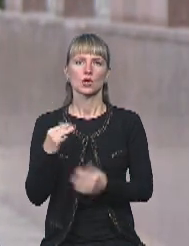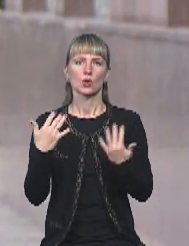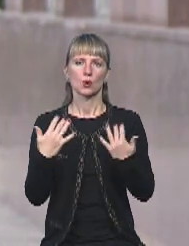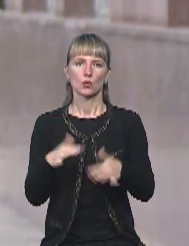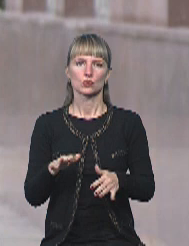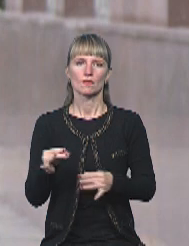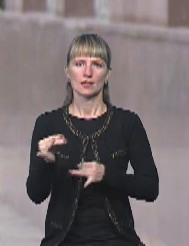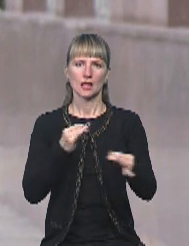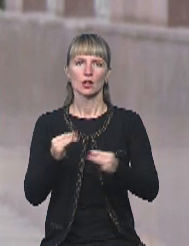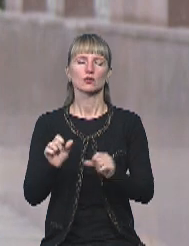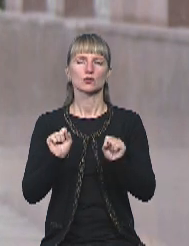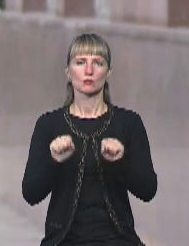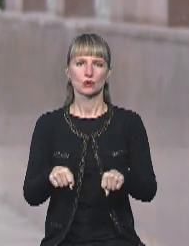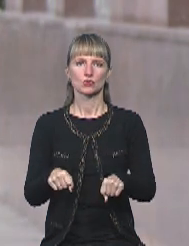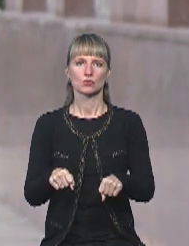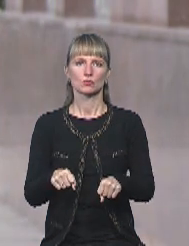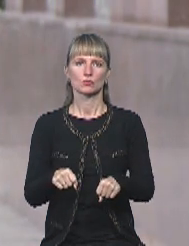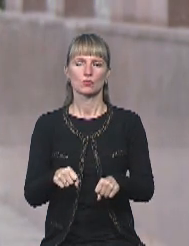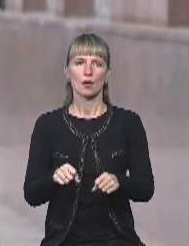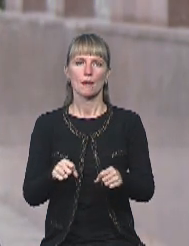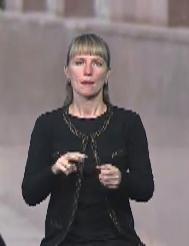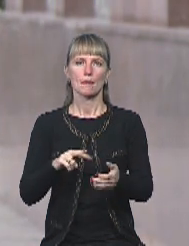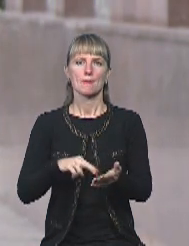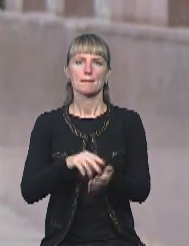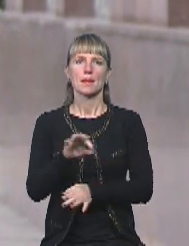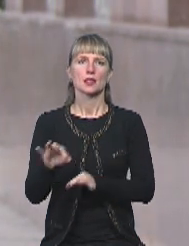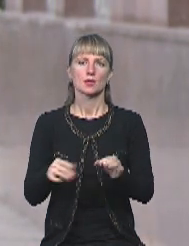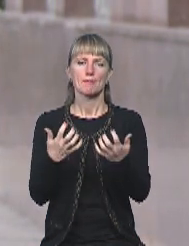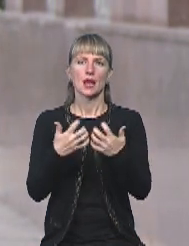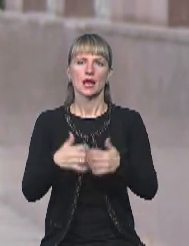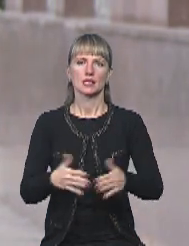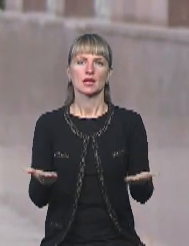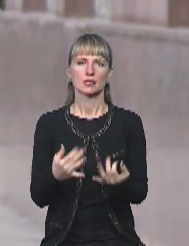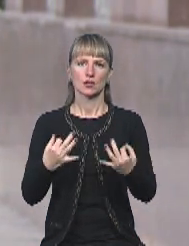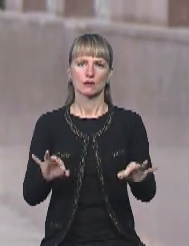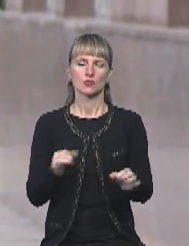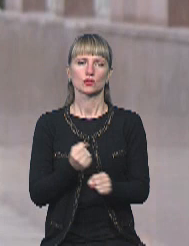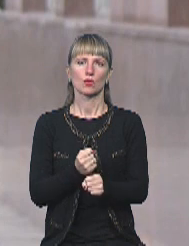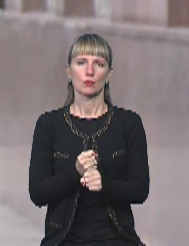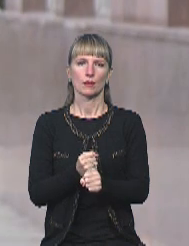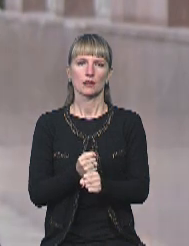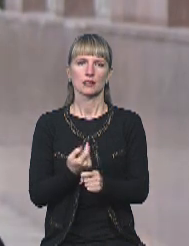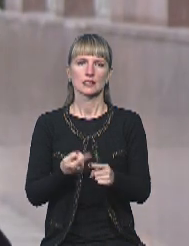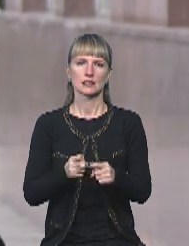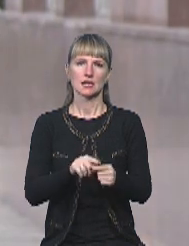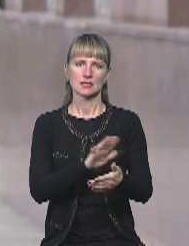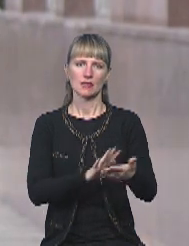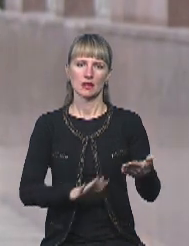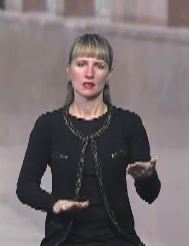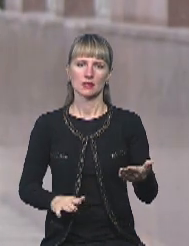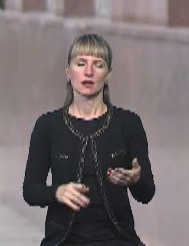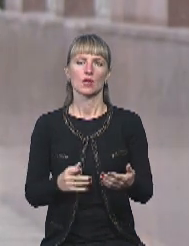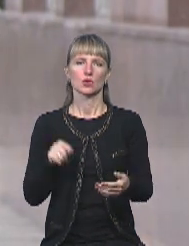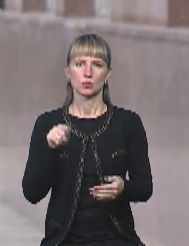ми зможемо вибудувати той механізм, який дозволить зробити ці звернення. От тільки туди